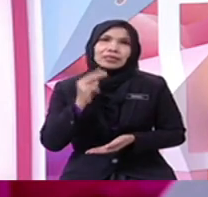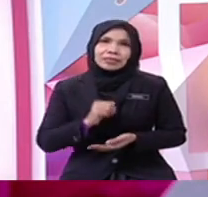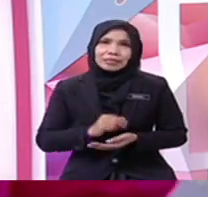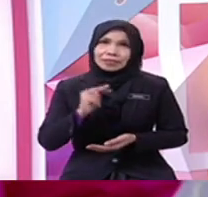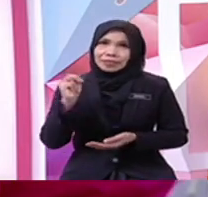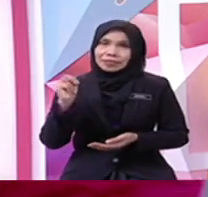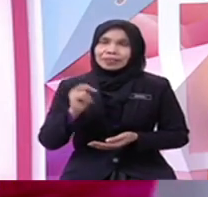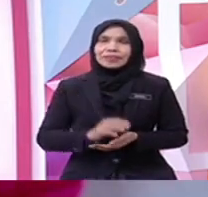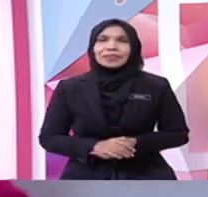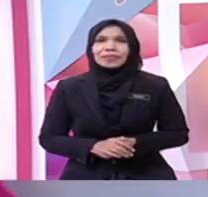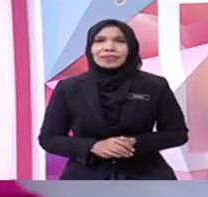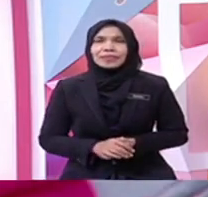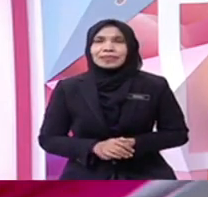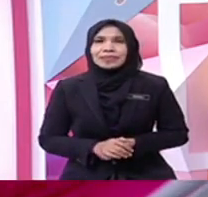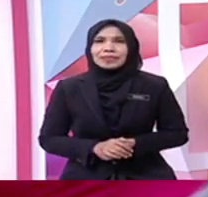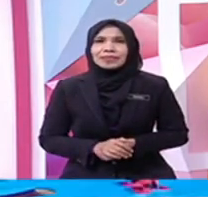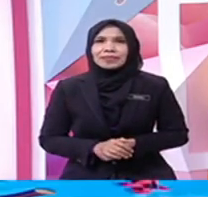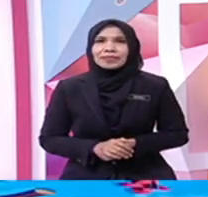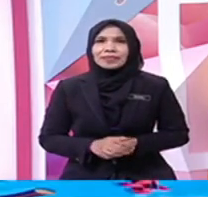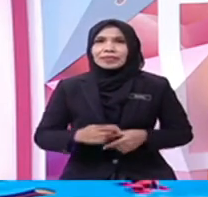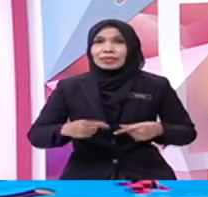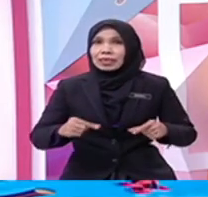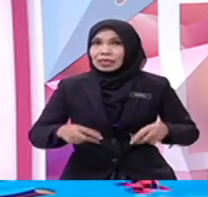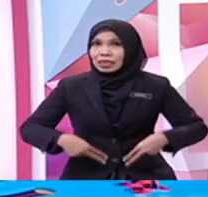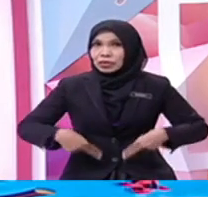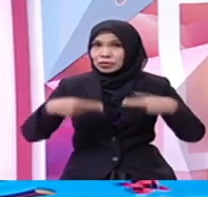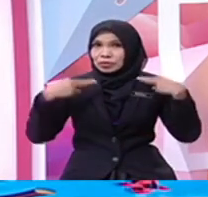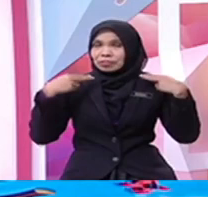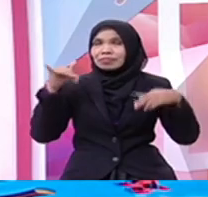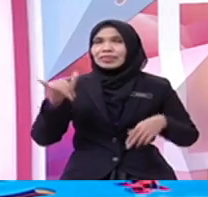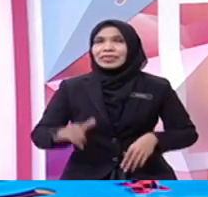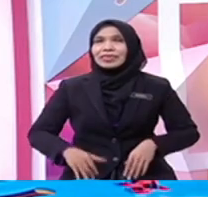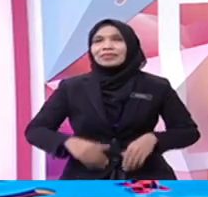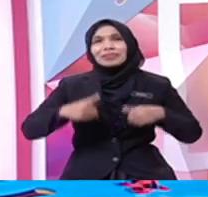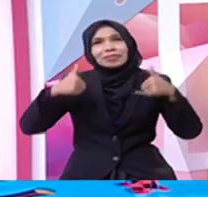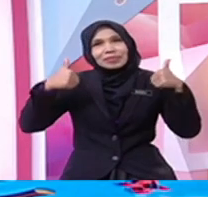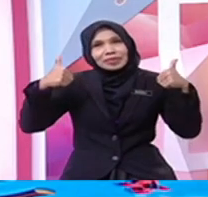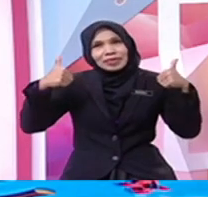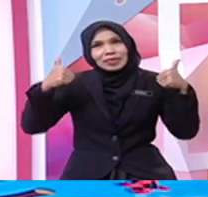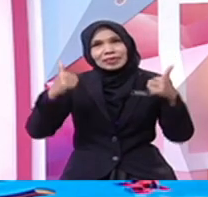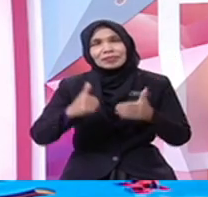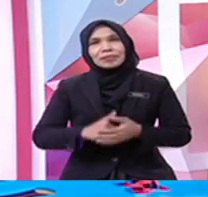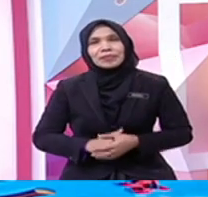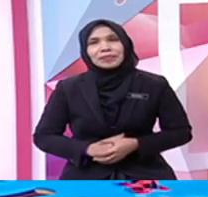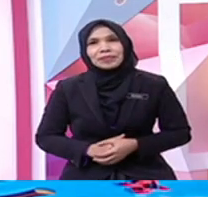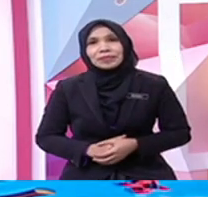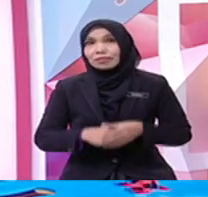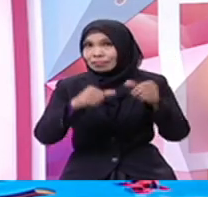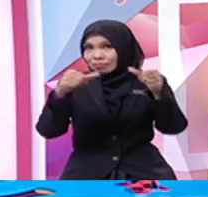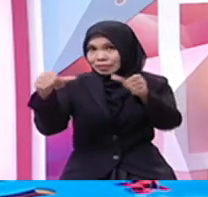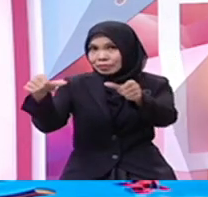Bekasi aduhai gaya hidup yang sehat aja bye hitam pakai